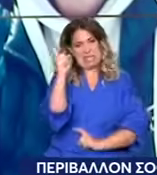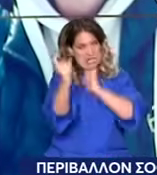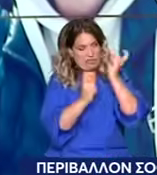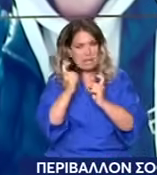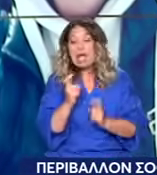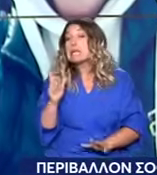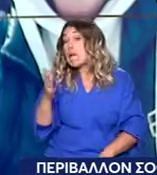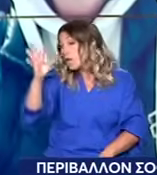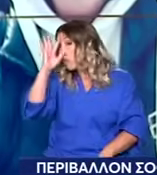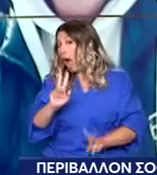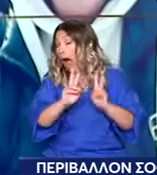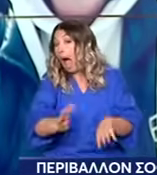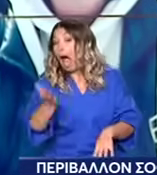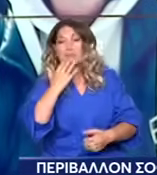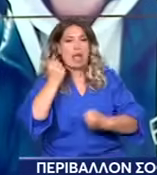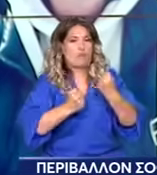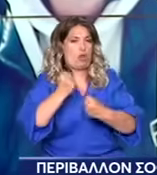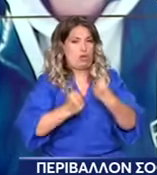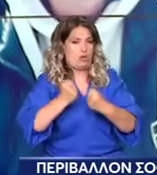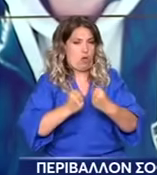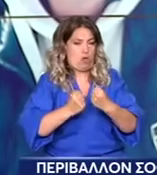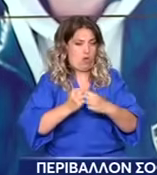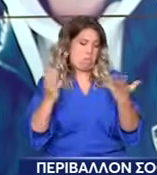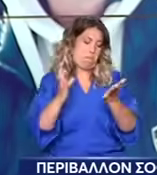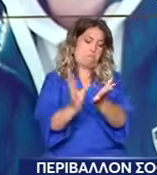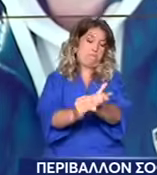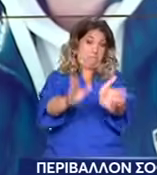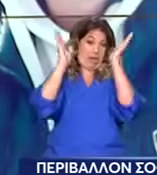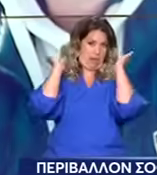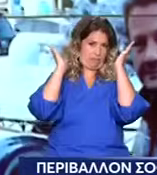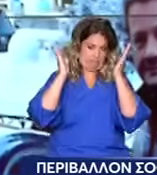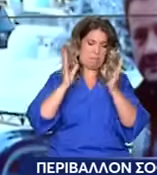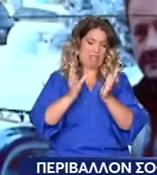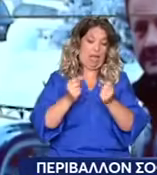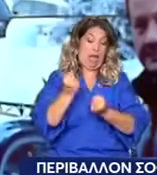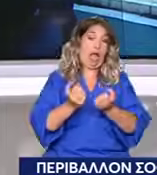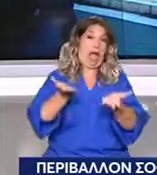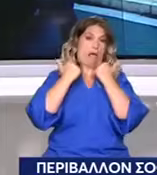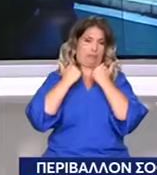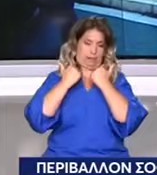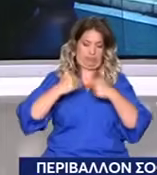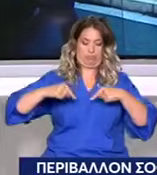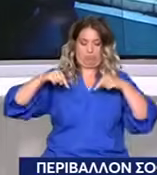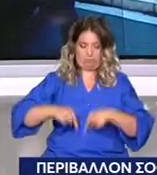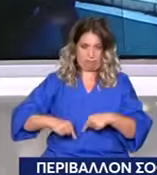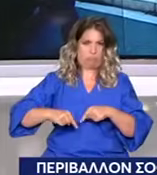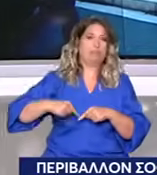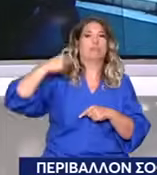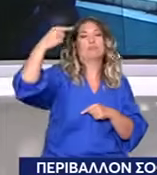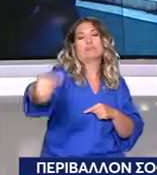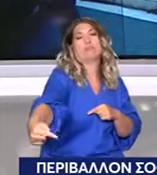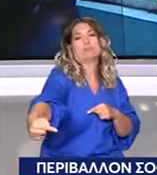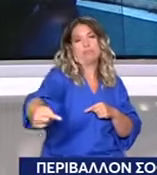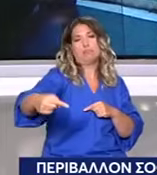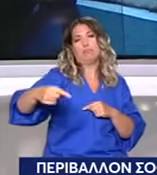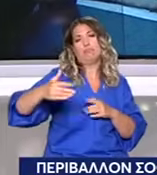αυτοκίνητο, αλλά αυτό βγαίνει μετά και εγώ αν ήμουν στην ομάδα συλλήψεως δεν θα το είχα ερευνήσει, σας το λέω ευθέως και δημοσίως. Και άλλο point, γιατί